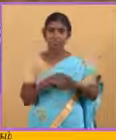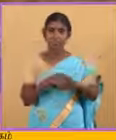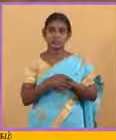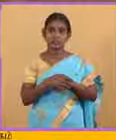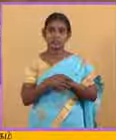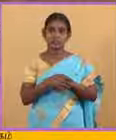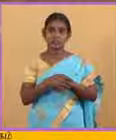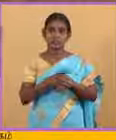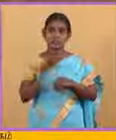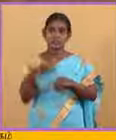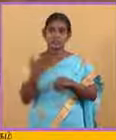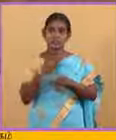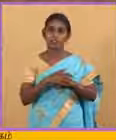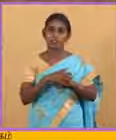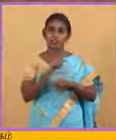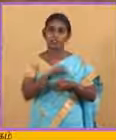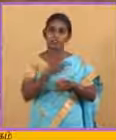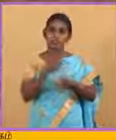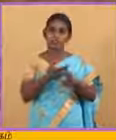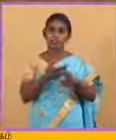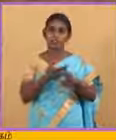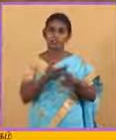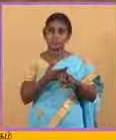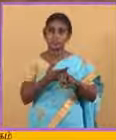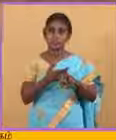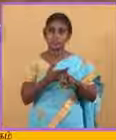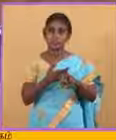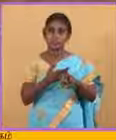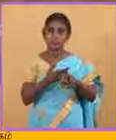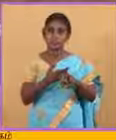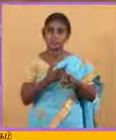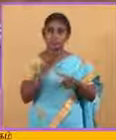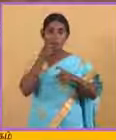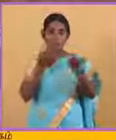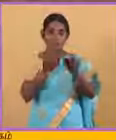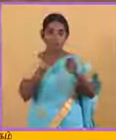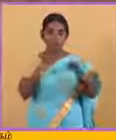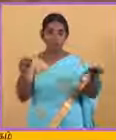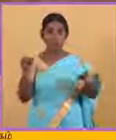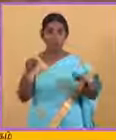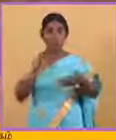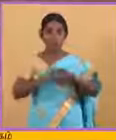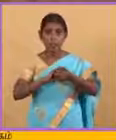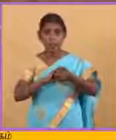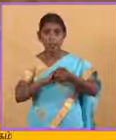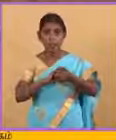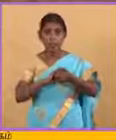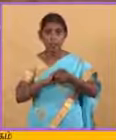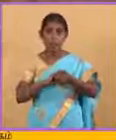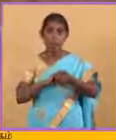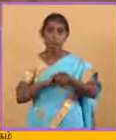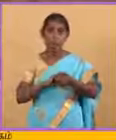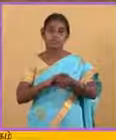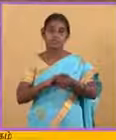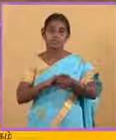அதுக்கடுத்து சொல்கிறாரு, இந்த கல் அதனால் மாணவர்களாகிய நீங்கள் யாரிடமும் நட்பை வளர்க்கக்கூடாது. அப்படி